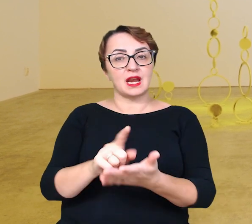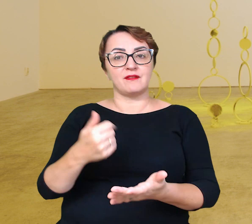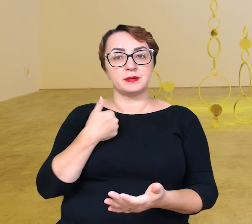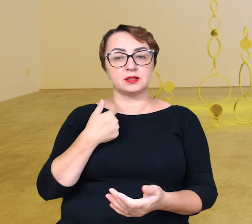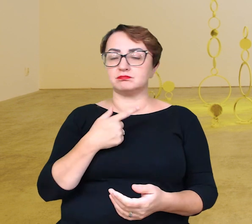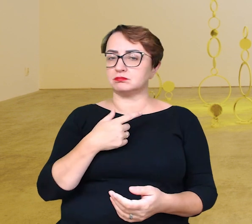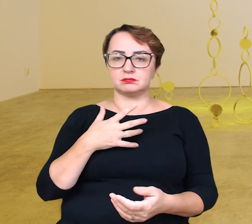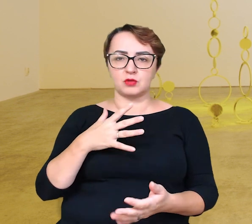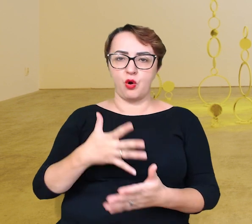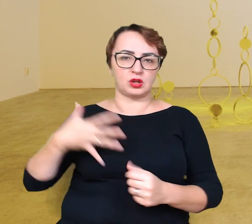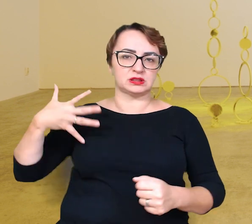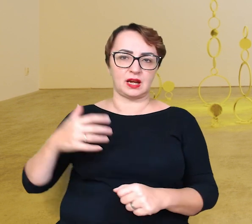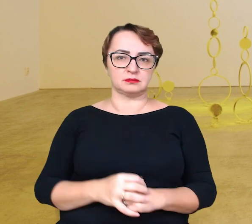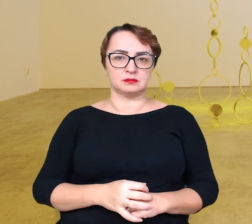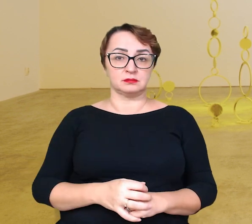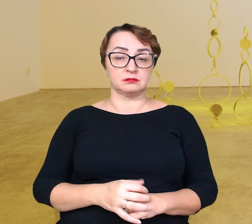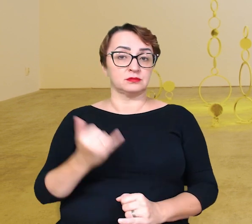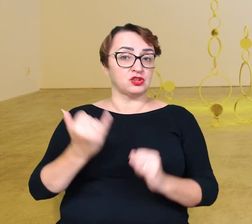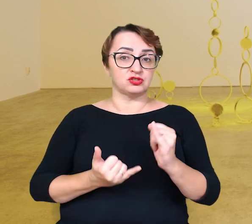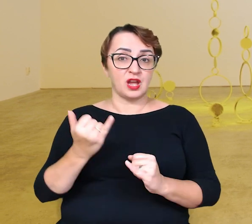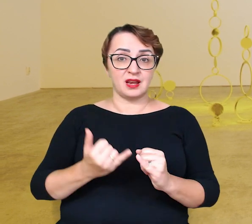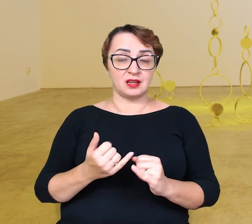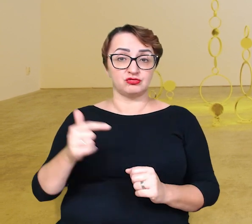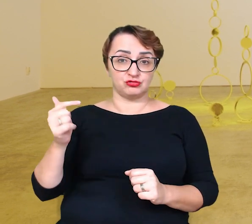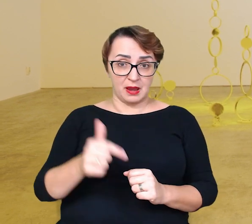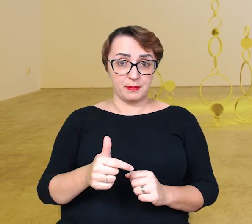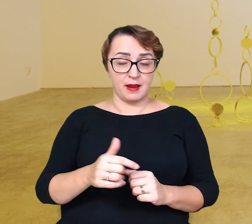niego bezwzględna i nie zawaha się,